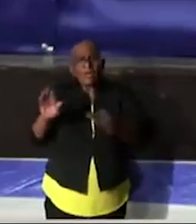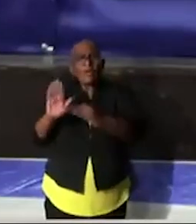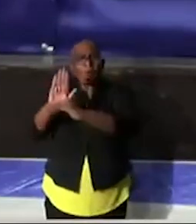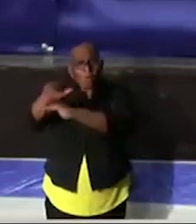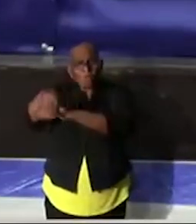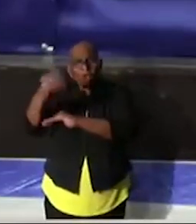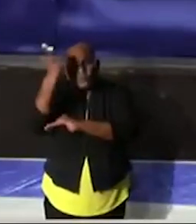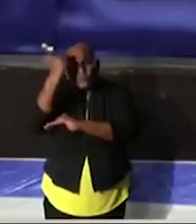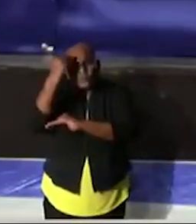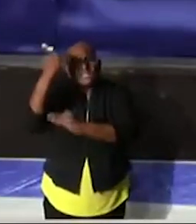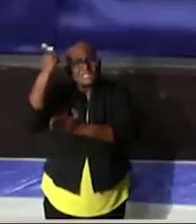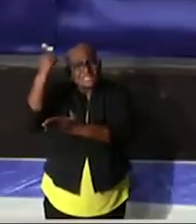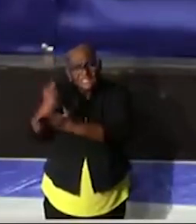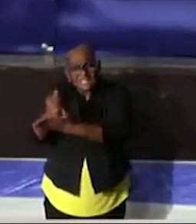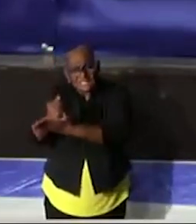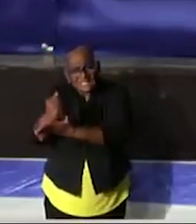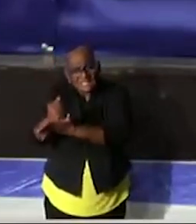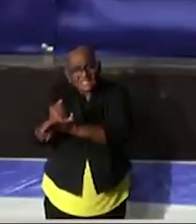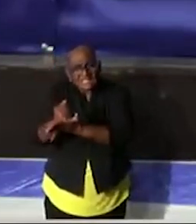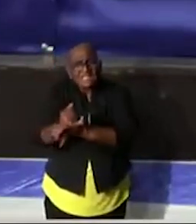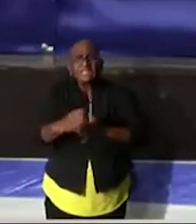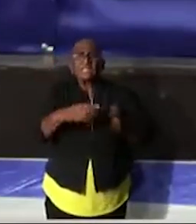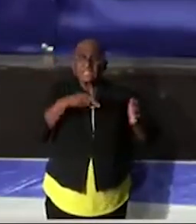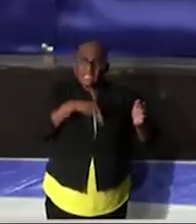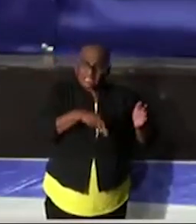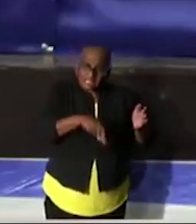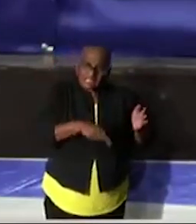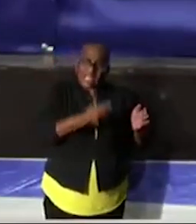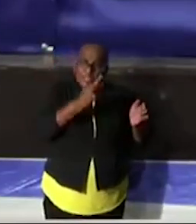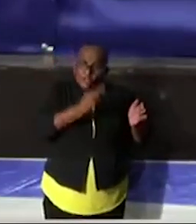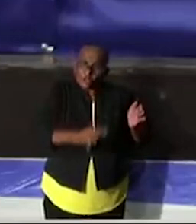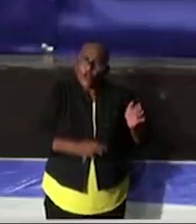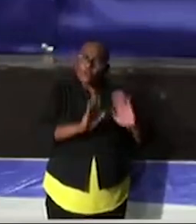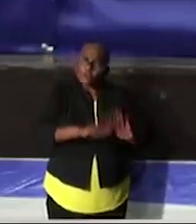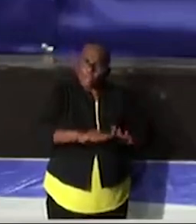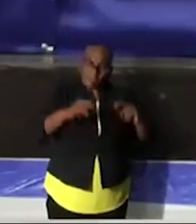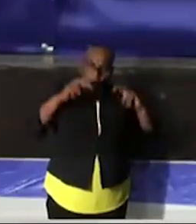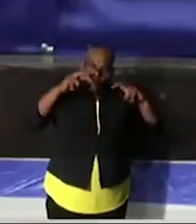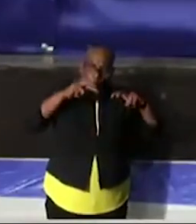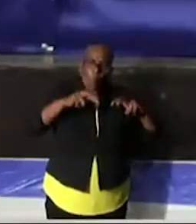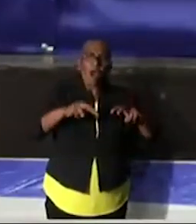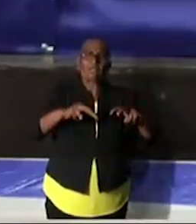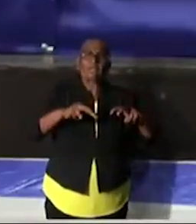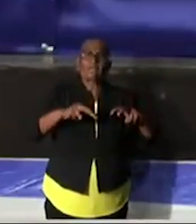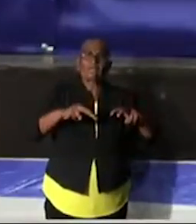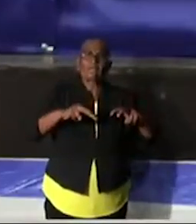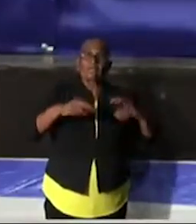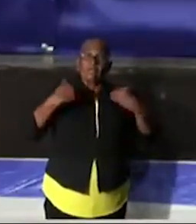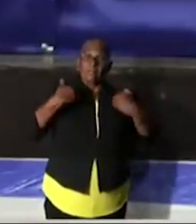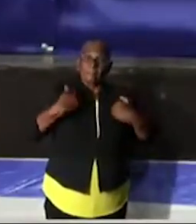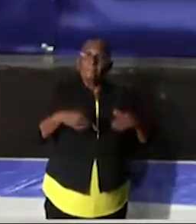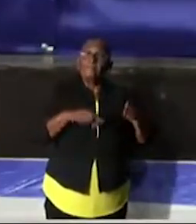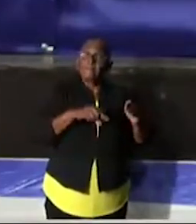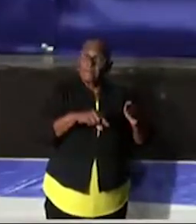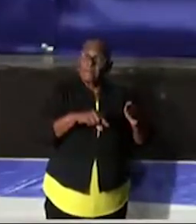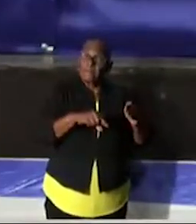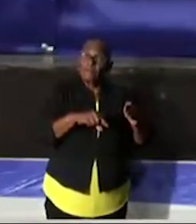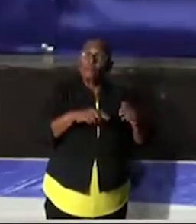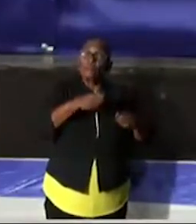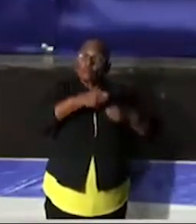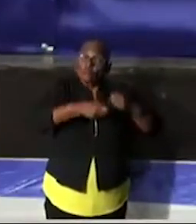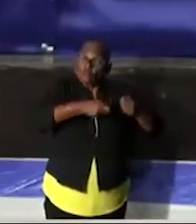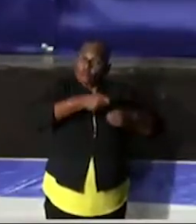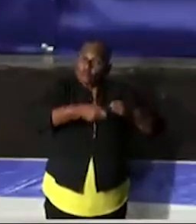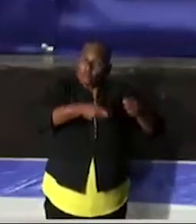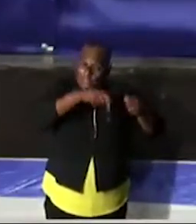zijn beveiligingsbedrijven die getraind zijn in quarantainebewaking, en dat de mensen in ieder geval ervoor moeten zorgen